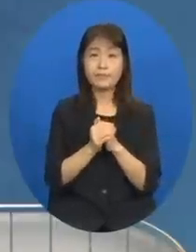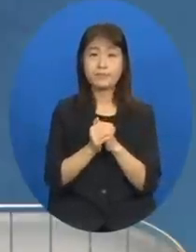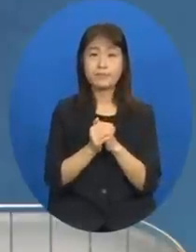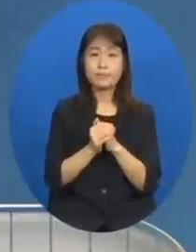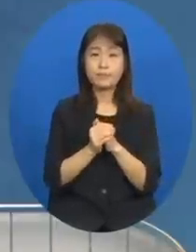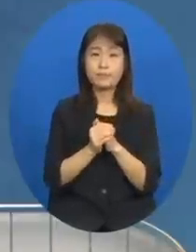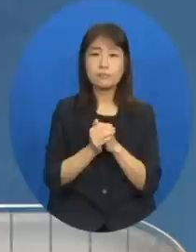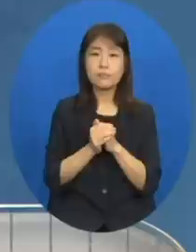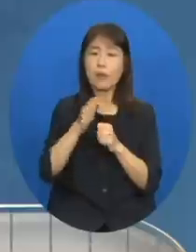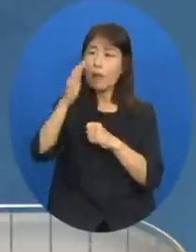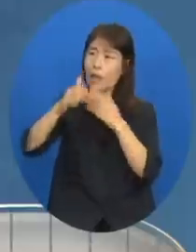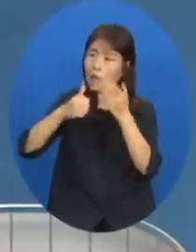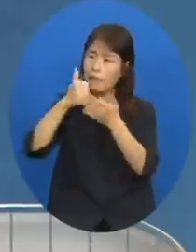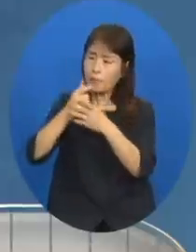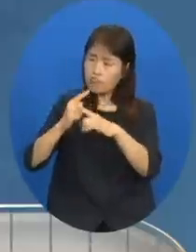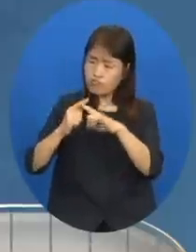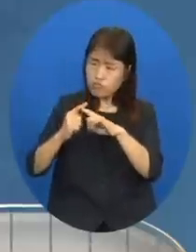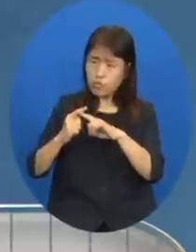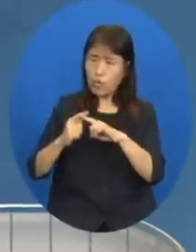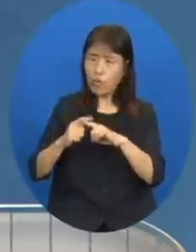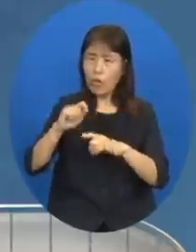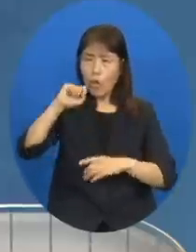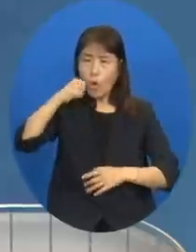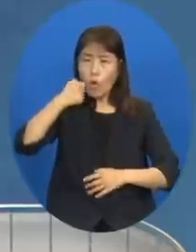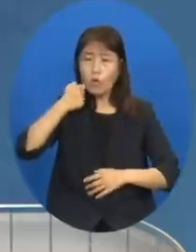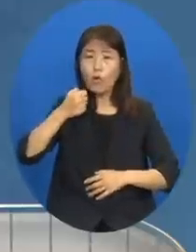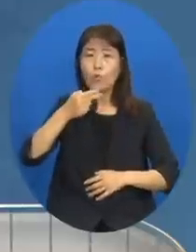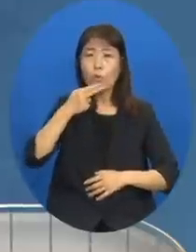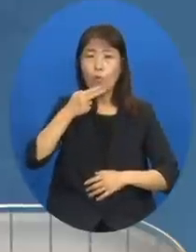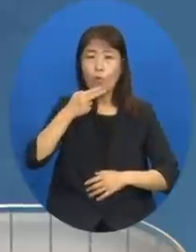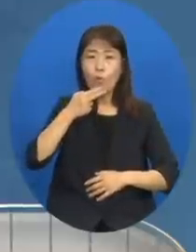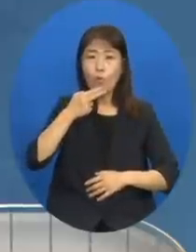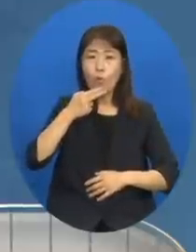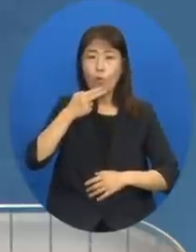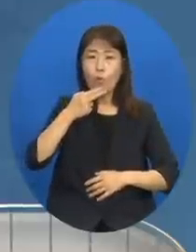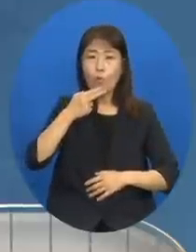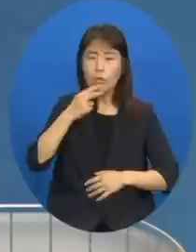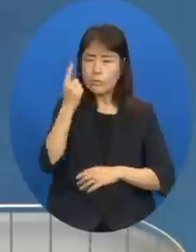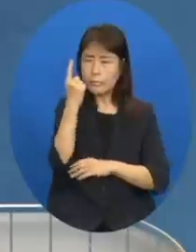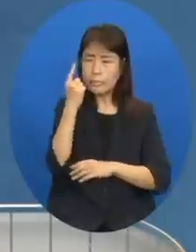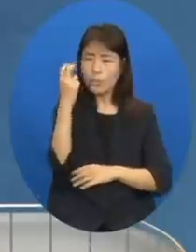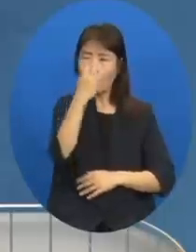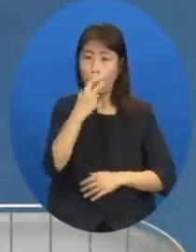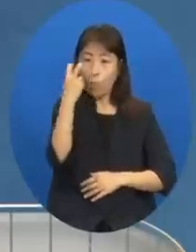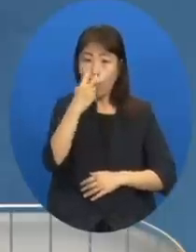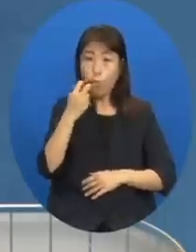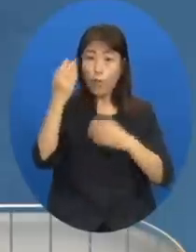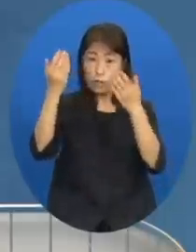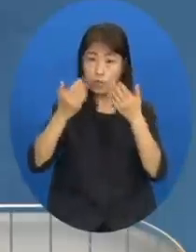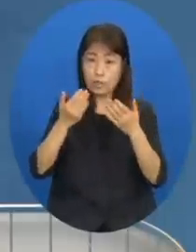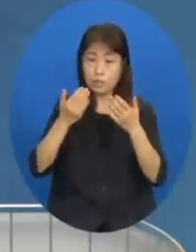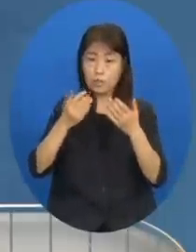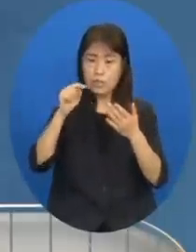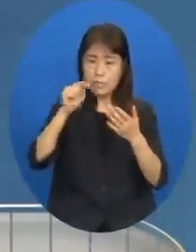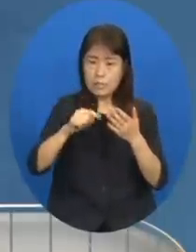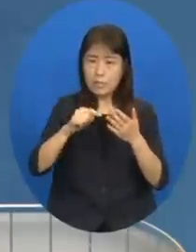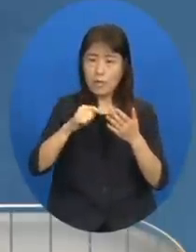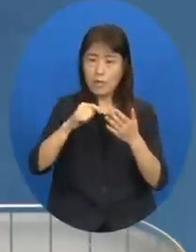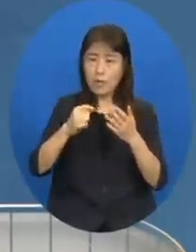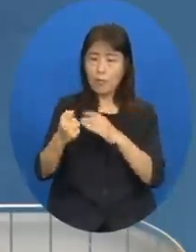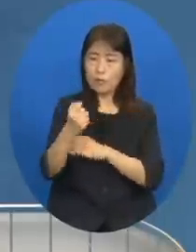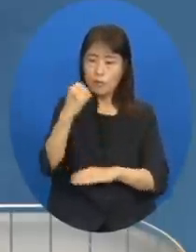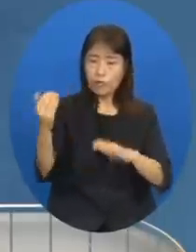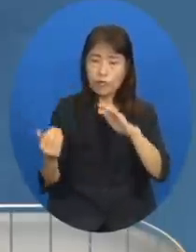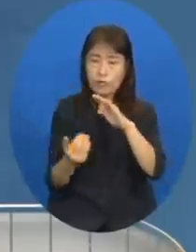어려움이 없도록 어떤 큰 환란 가운데도 지키고 보호해 주신다 그게 전능자의 그늘 아래 있는 것이다